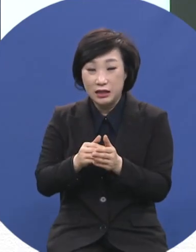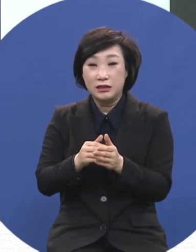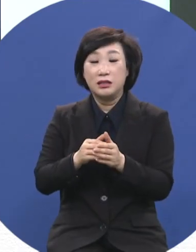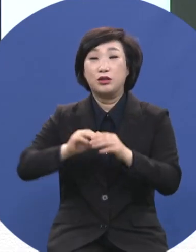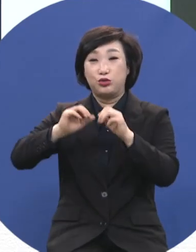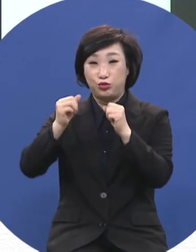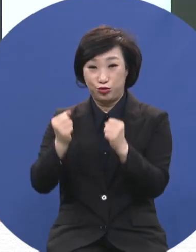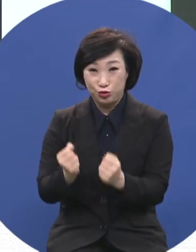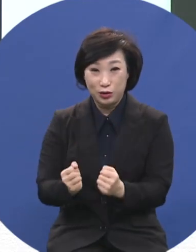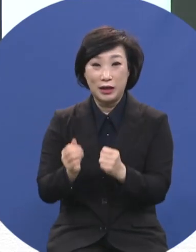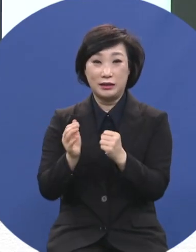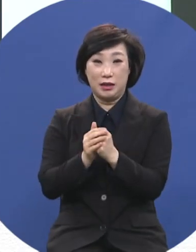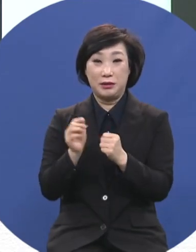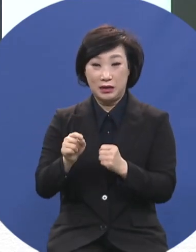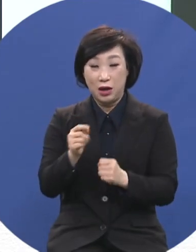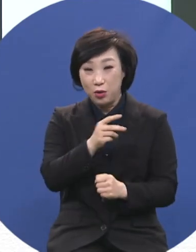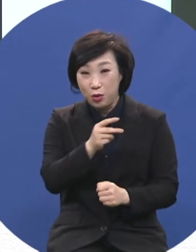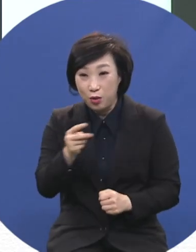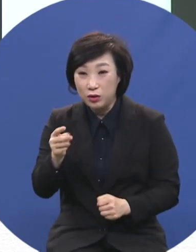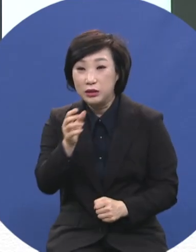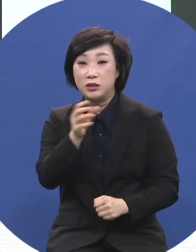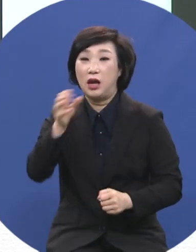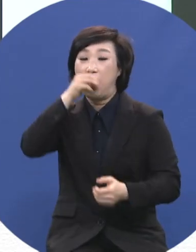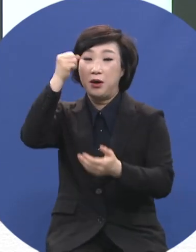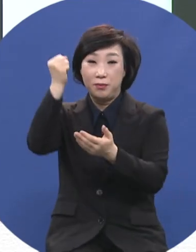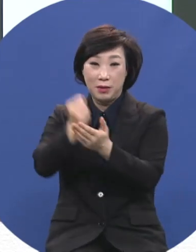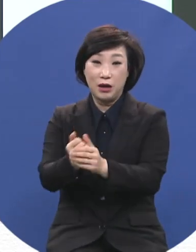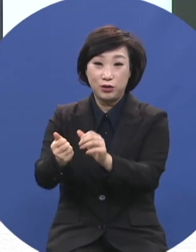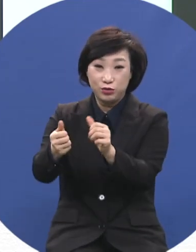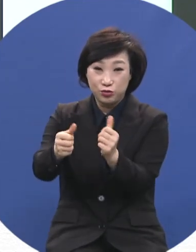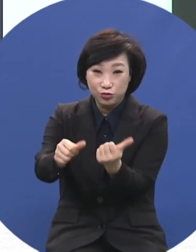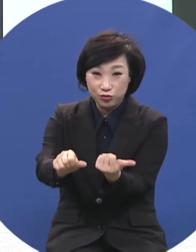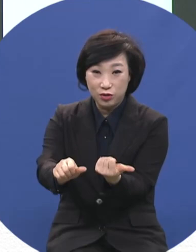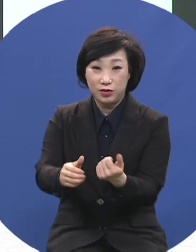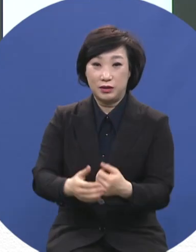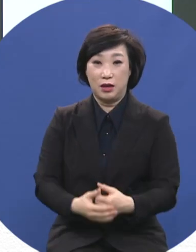죽기까지 복종하셨으니 곧 십자가에 죽으십니다.